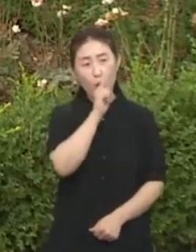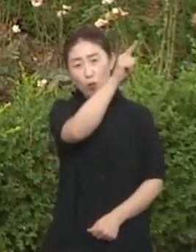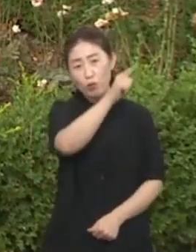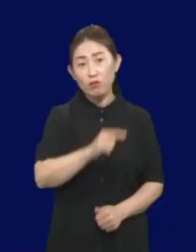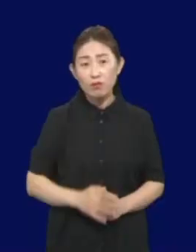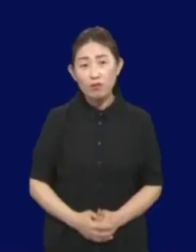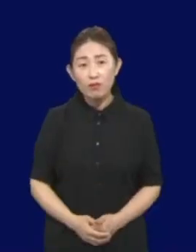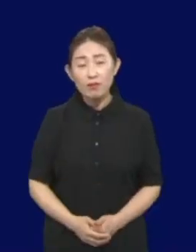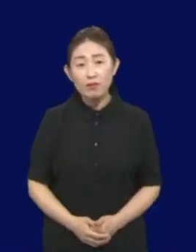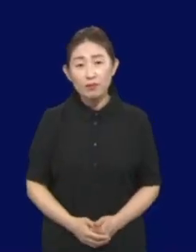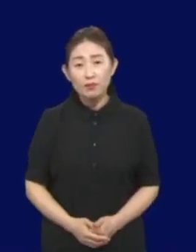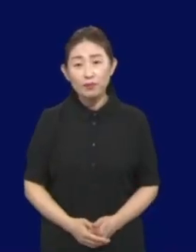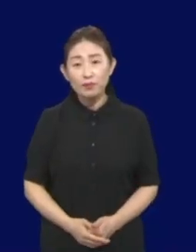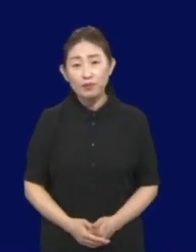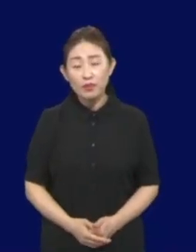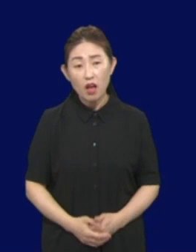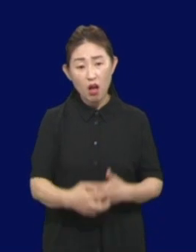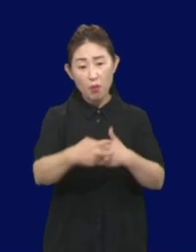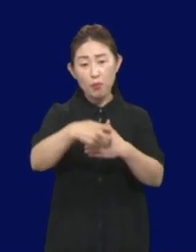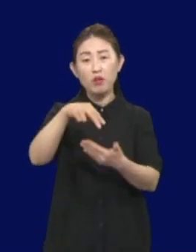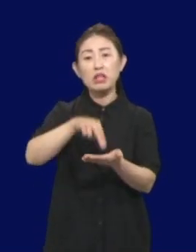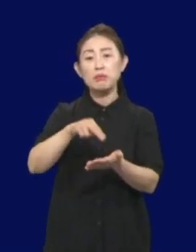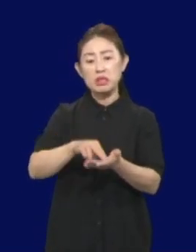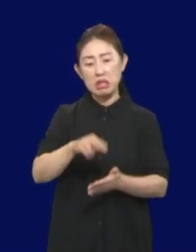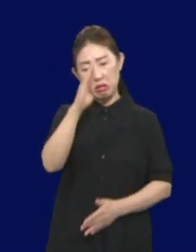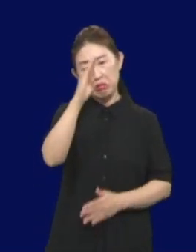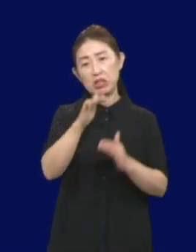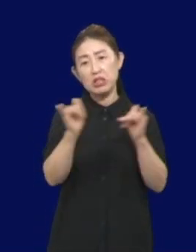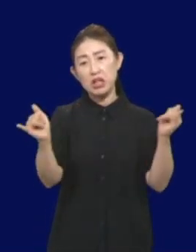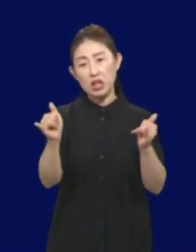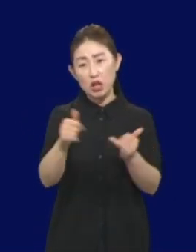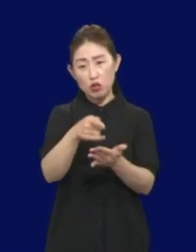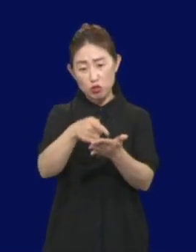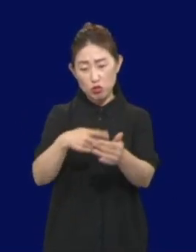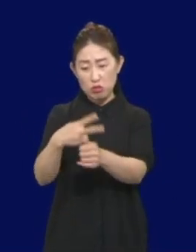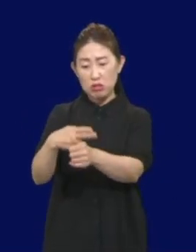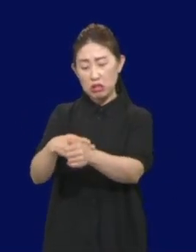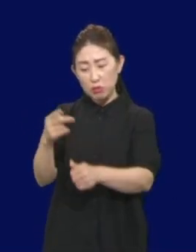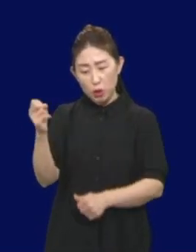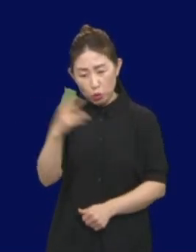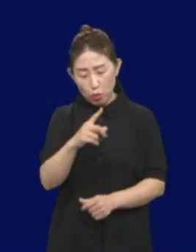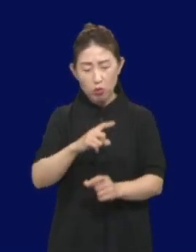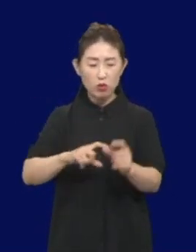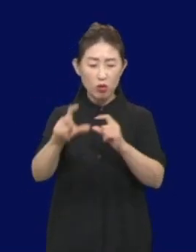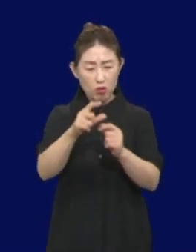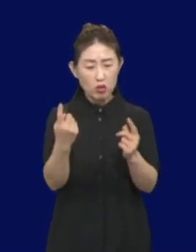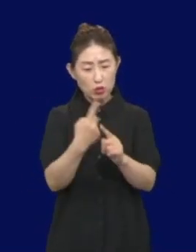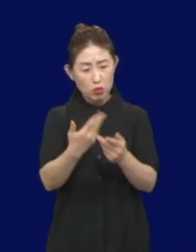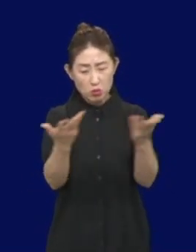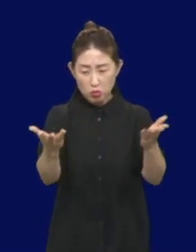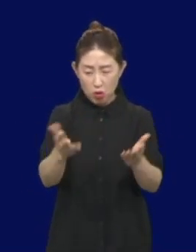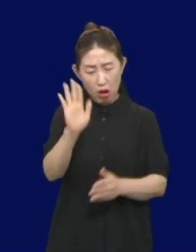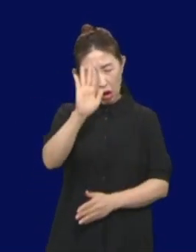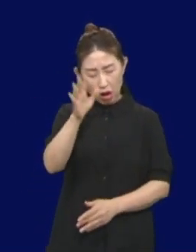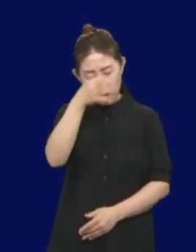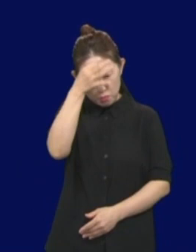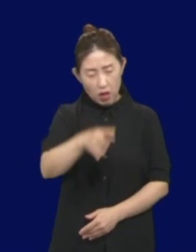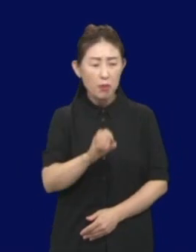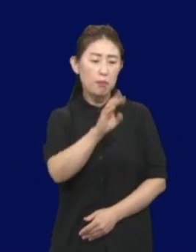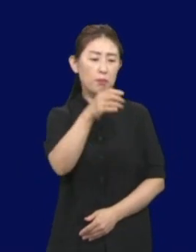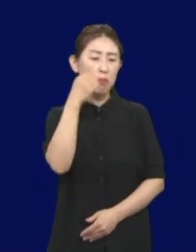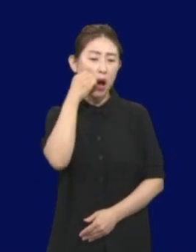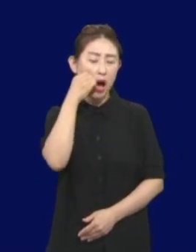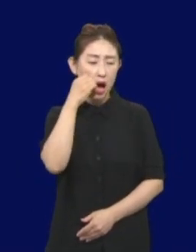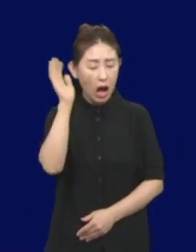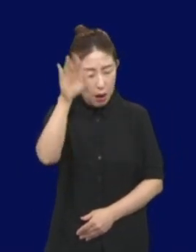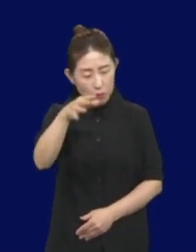고소했습니다. 해당 병원 측은 환자가 수술 집도 교수의 추가 진료를 거부해 사과를 전할 수 없었으며 별도로